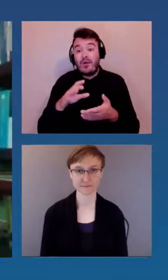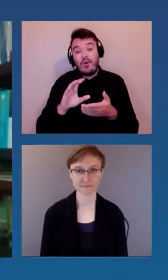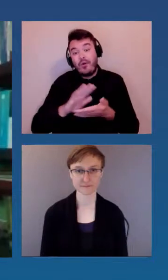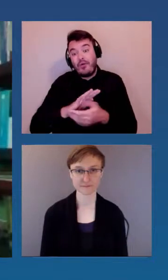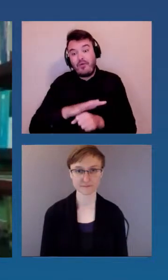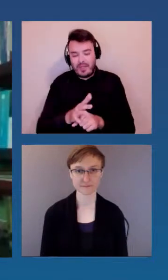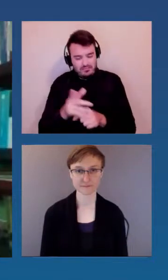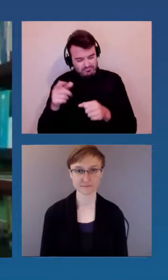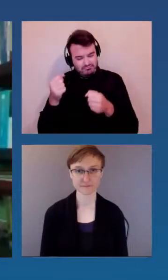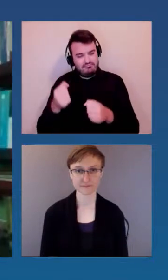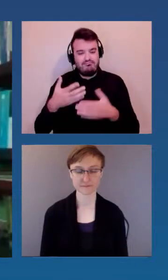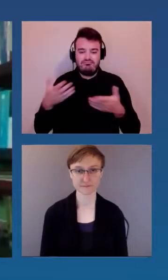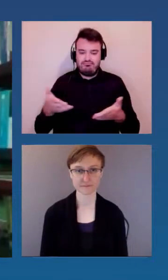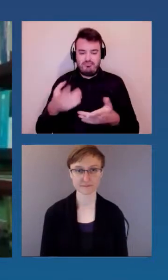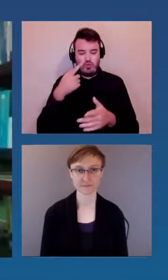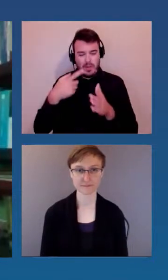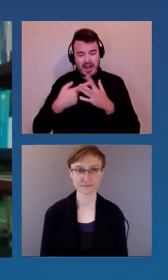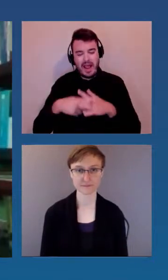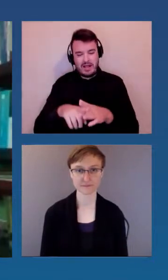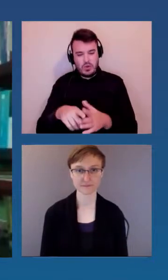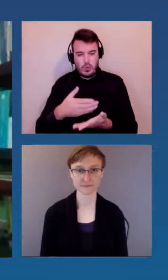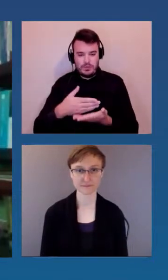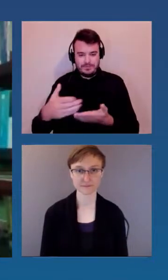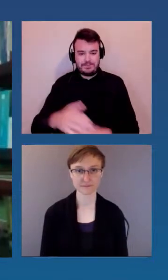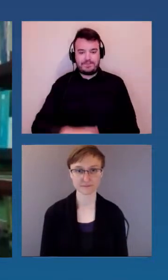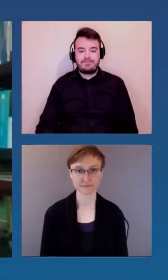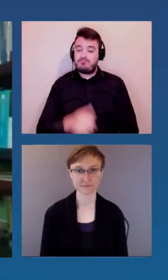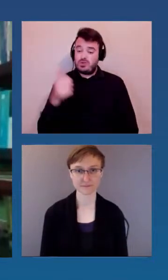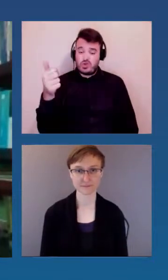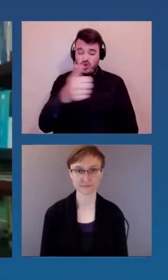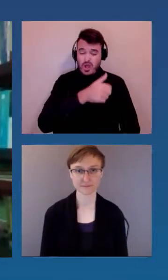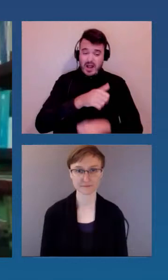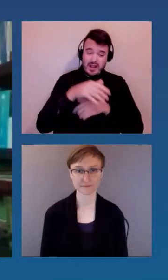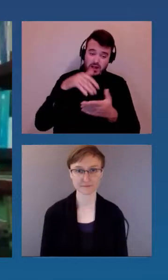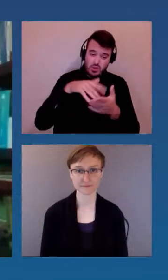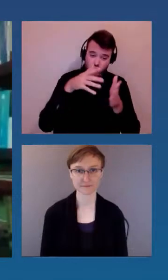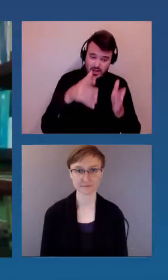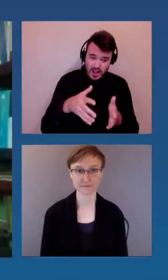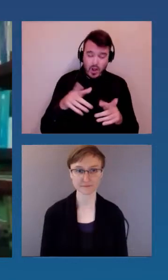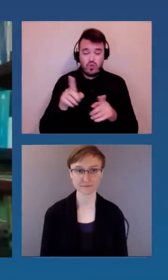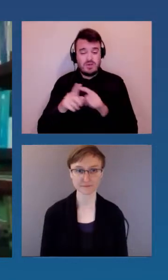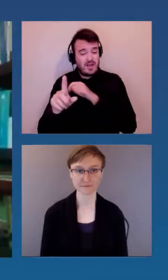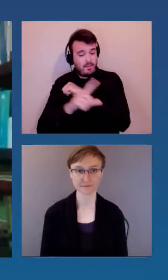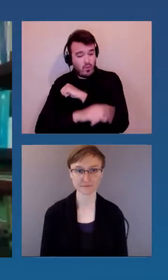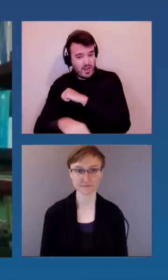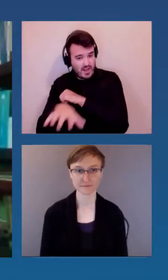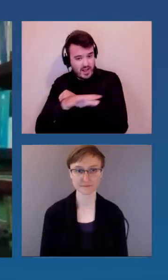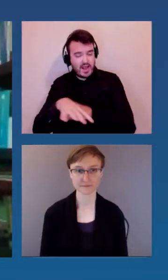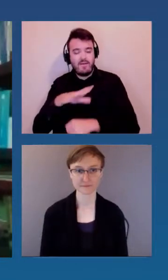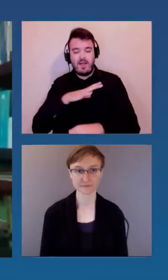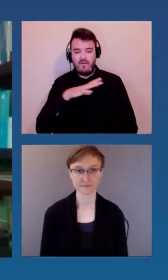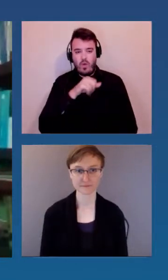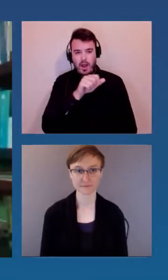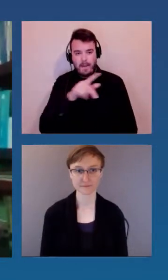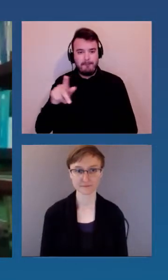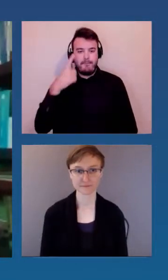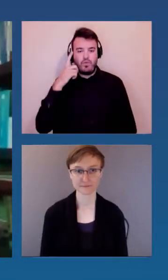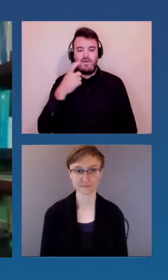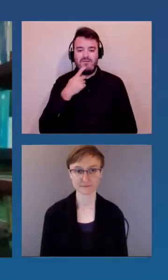recevra une application. D'ailleurs, dans les prochains jours, les étudiants vont recevoir un guide très détaillé avec